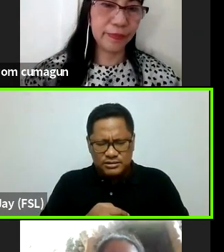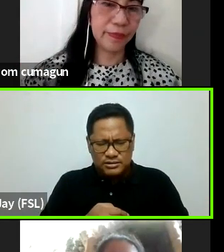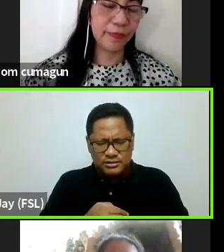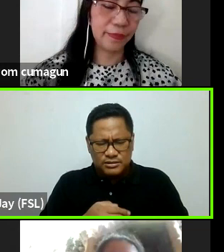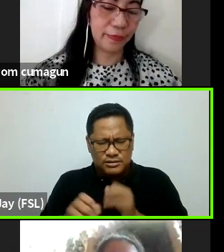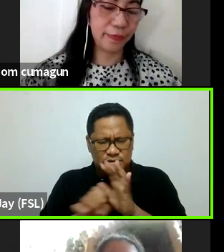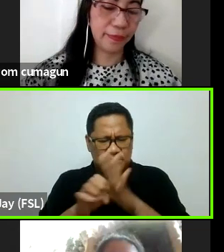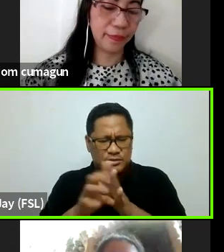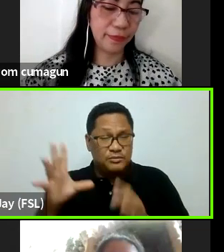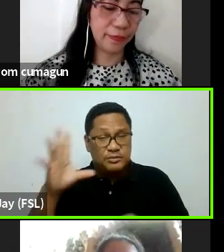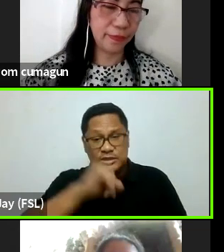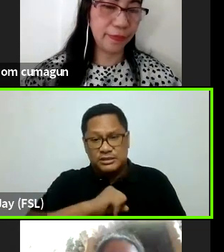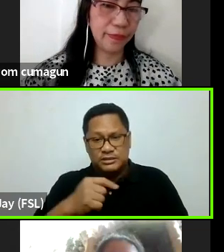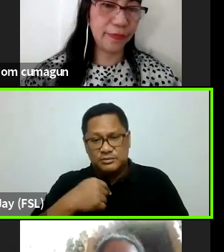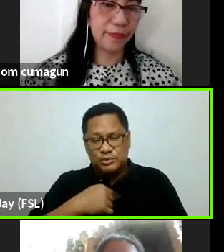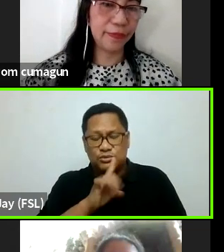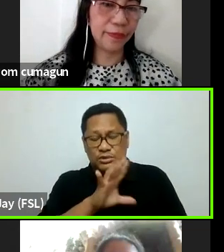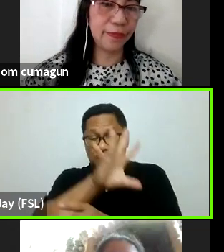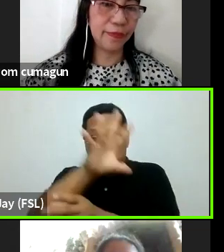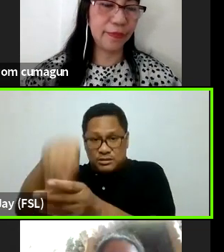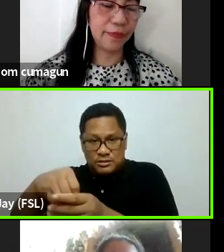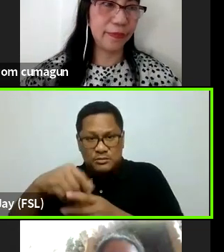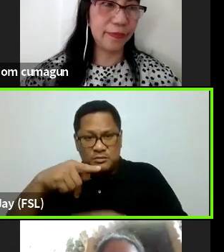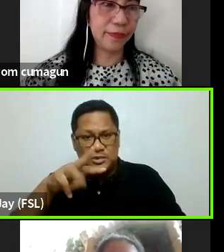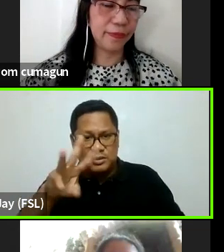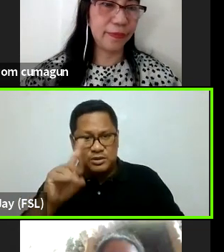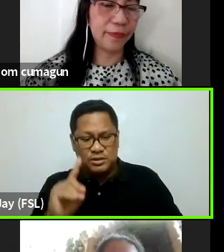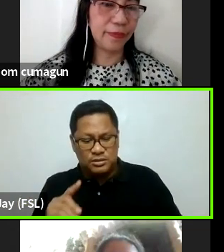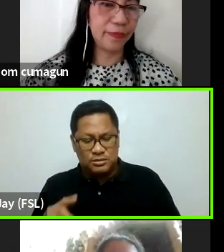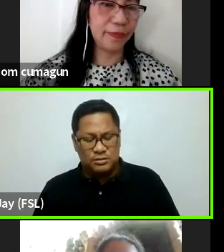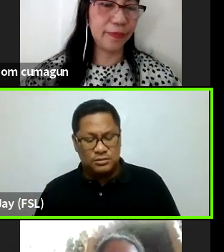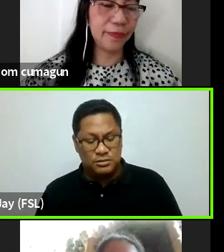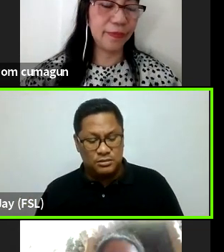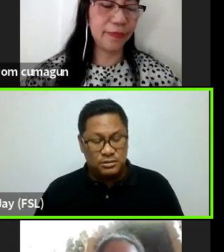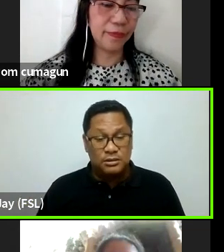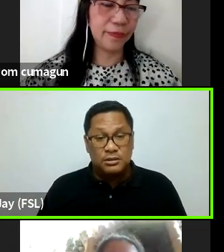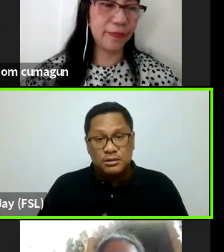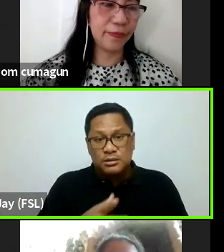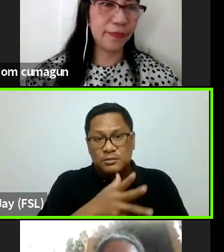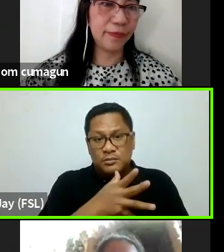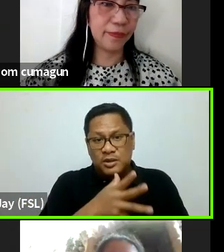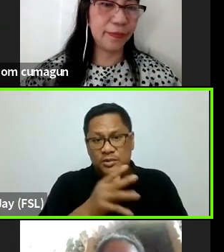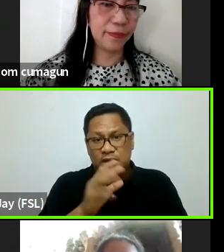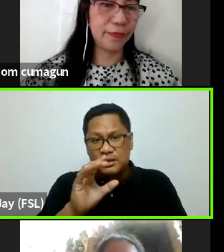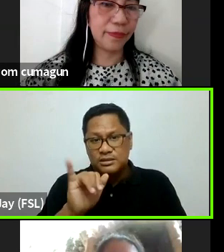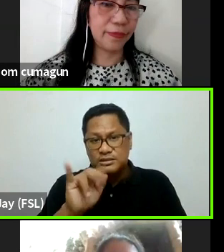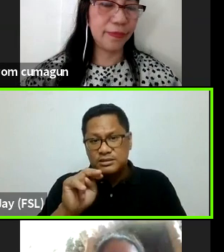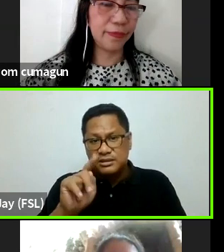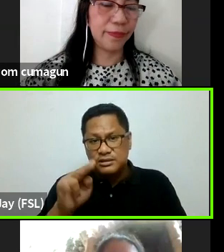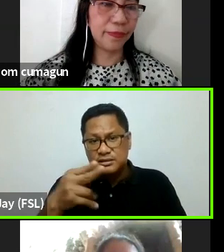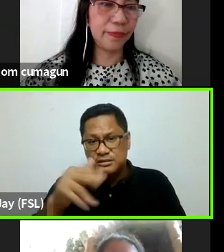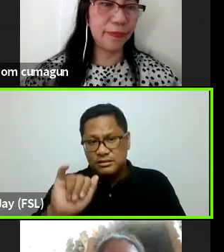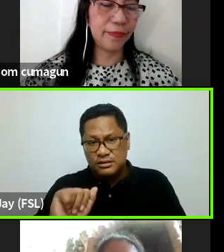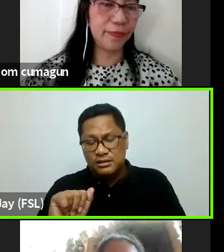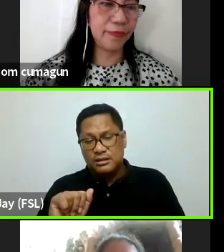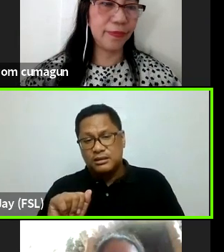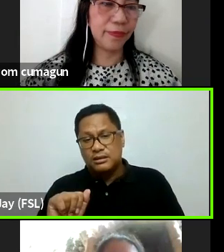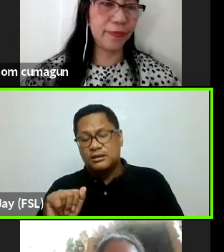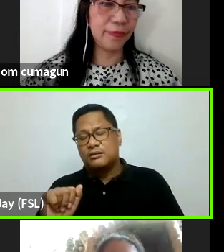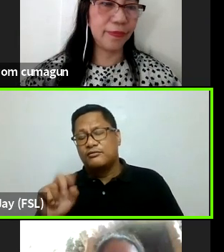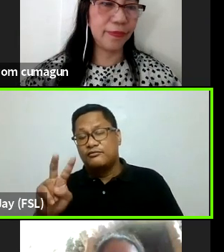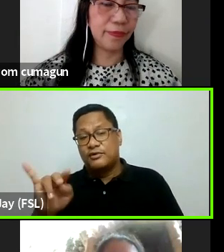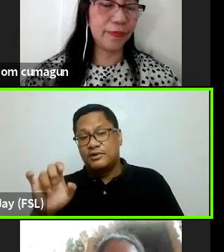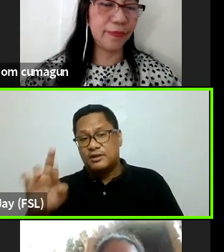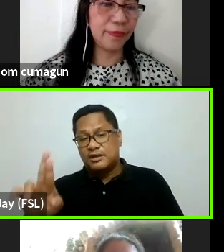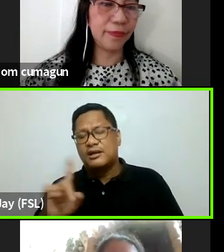ako nakasama sa meeting ng PWD. Si Mama Cynthia Villar, Senador,